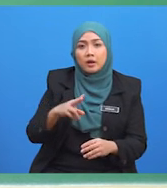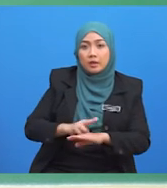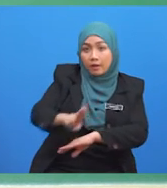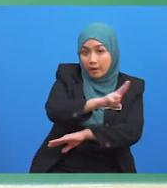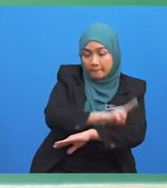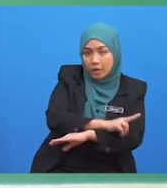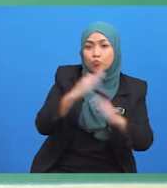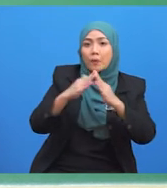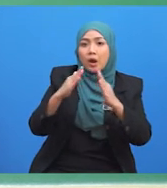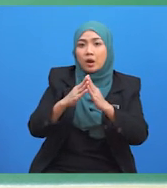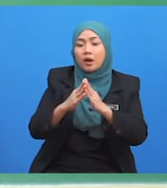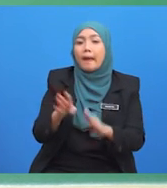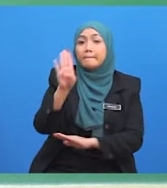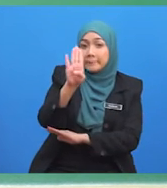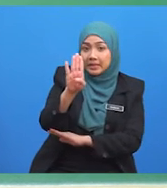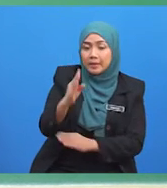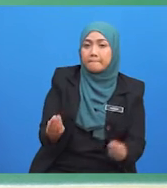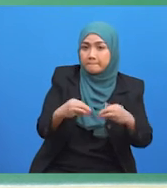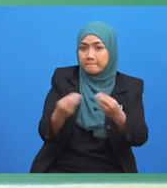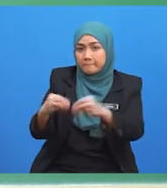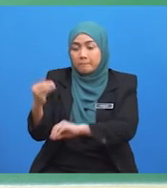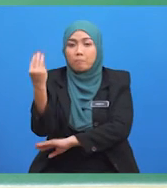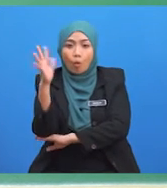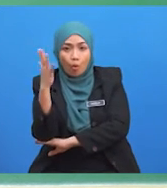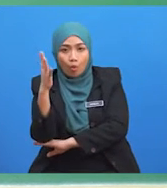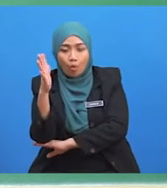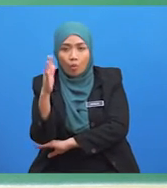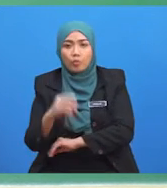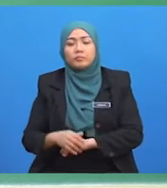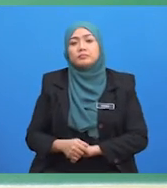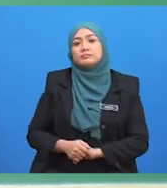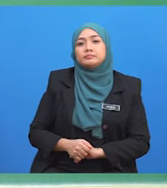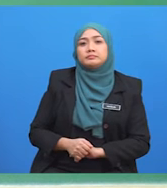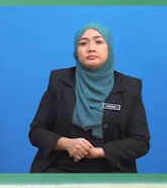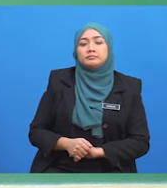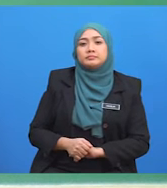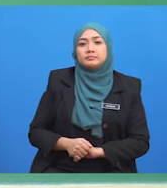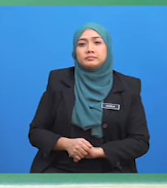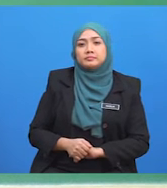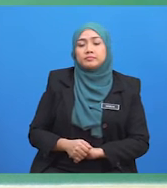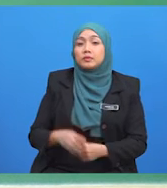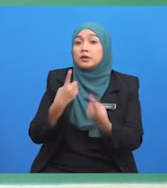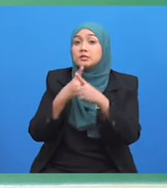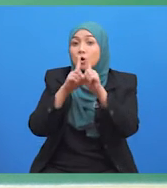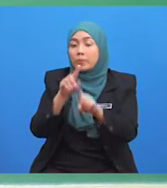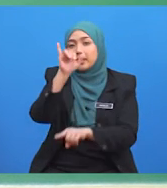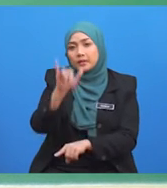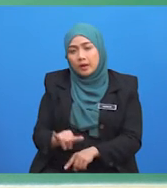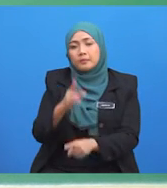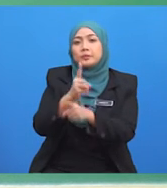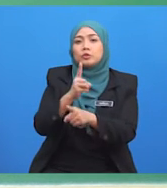B. Menanam pokok. Dah jawab semua? Mari kita semak. Jawapannya